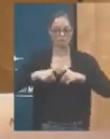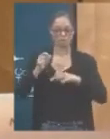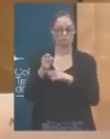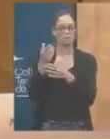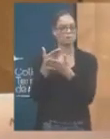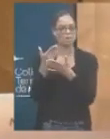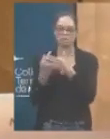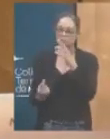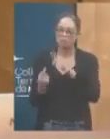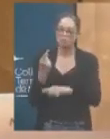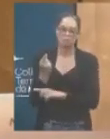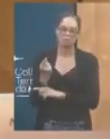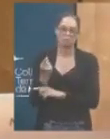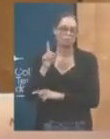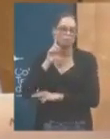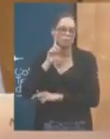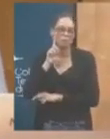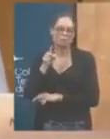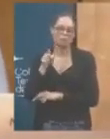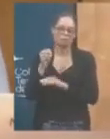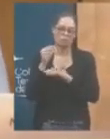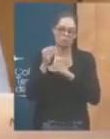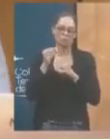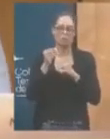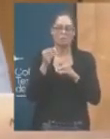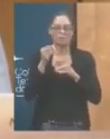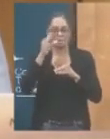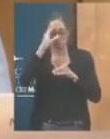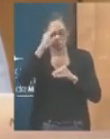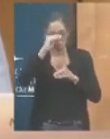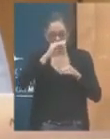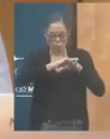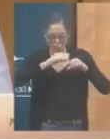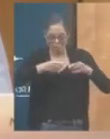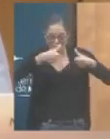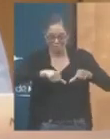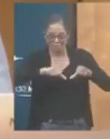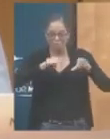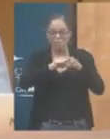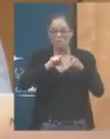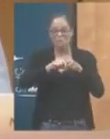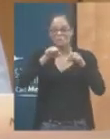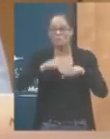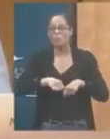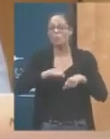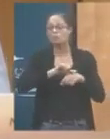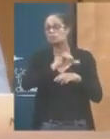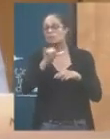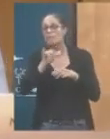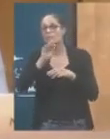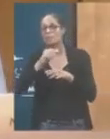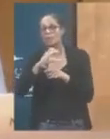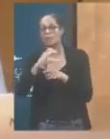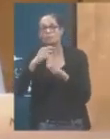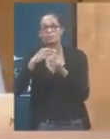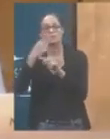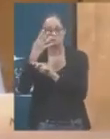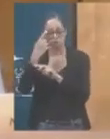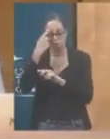outil essentiel parce que ça permet de garder nos étudiants sur place et ils peuvent aller jusqu'à Bac plus 4, je